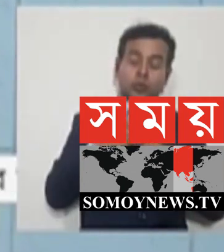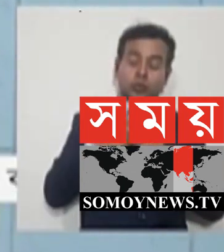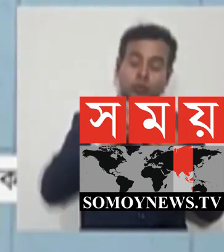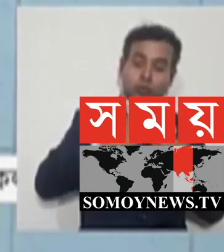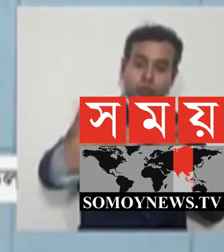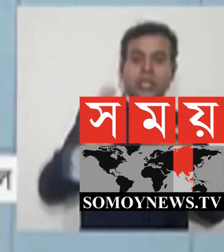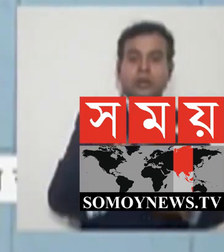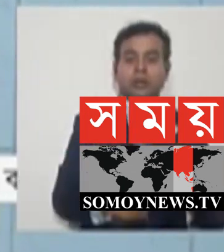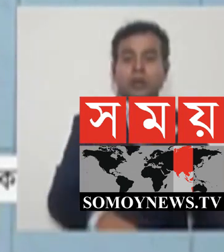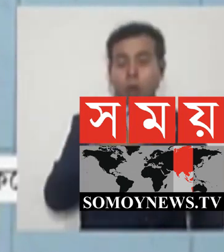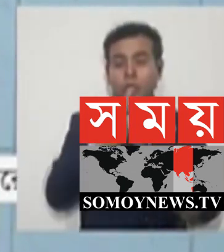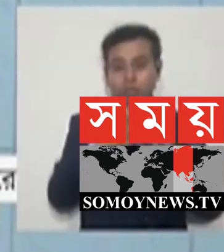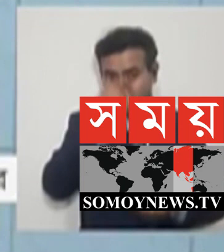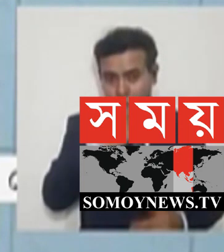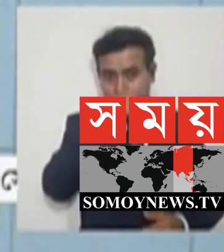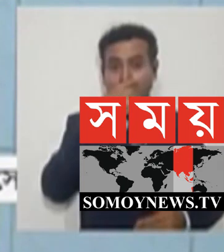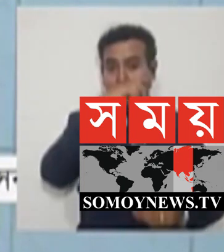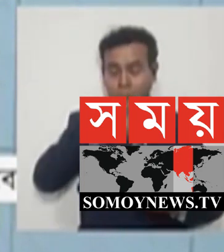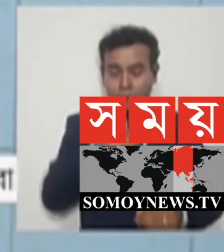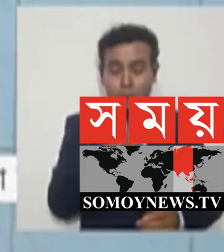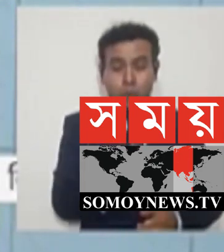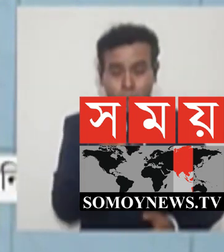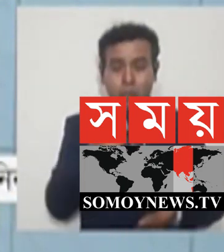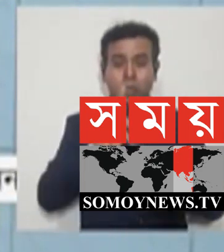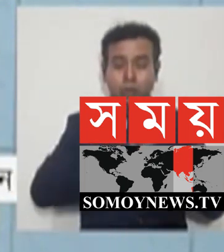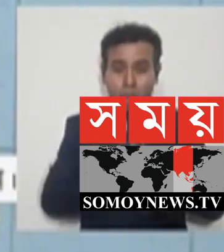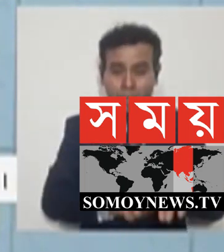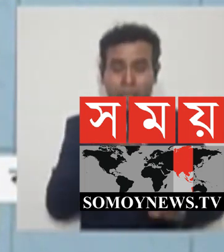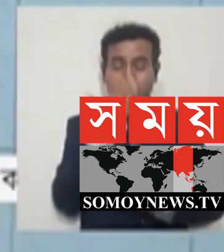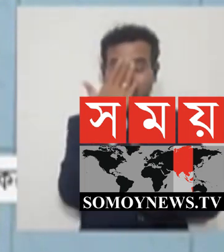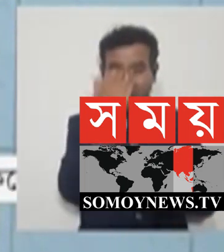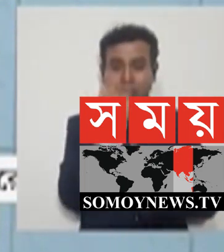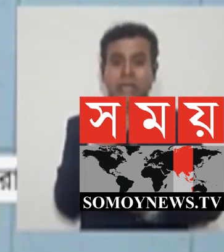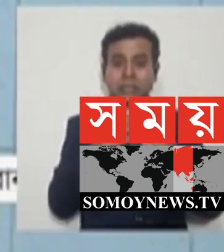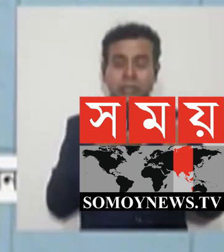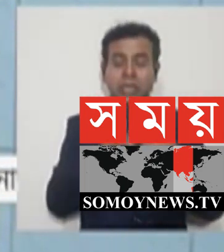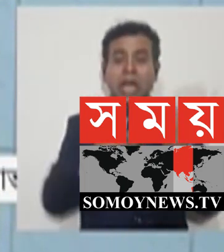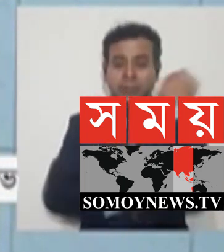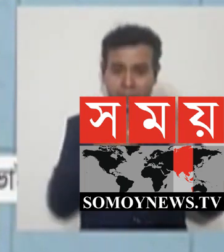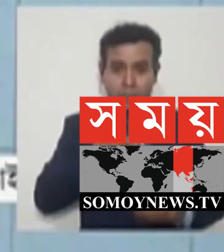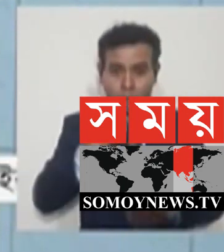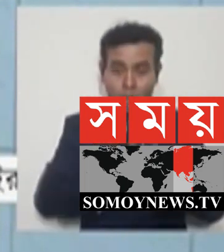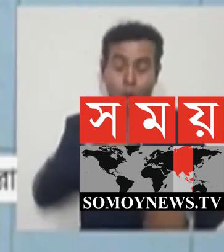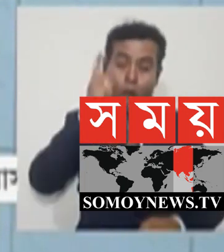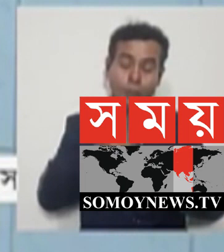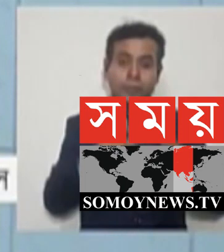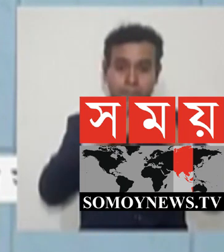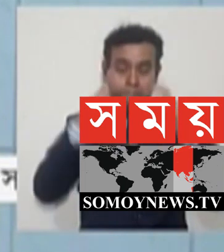হলে অবশ্যই মাস্ক ব্যবহার করুন। ঘরে তৈরি 3 স্তর বিশিষ্ট কাপড়ের মাস্ক ব্যবহার করা